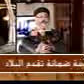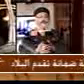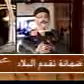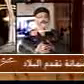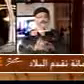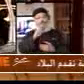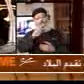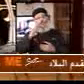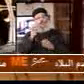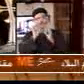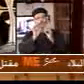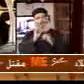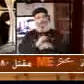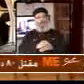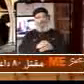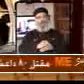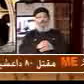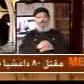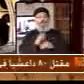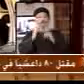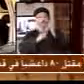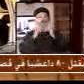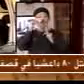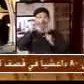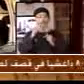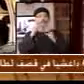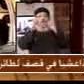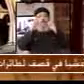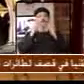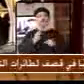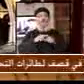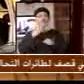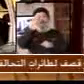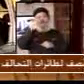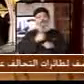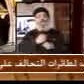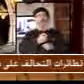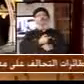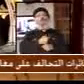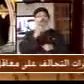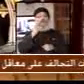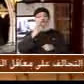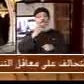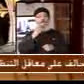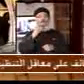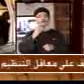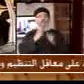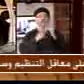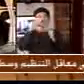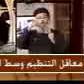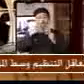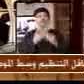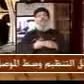أو بصورة أدق هو مركز للرحمة والنعمة والشفقة، هو المركز، مركز يعني